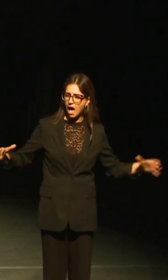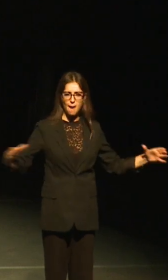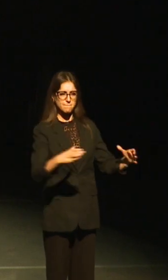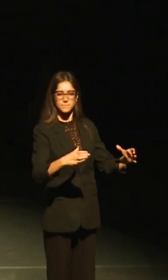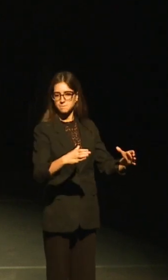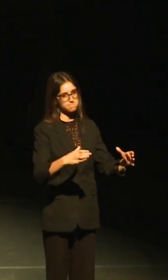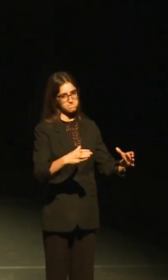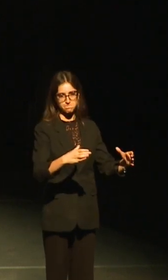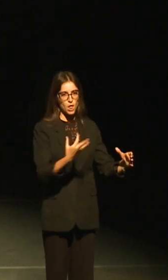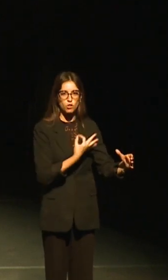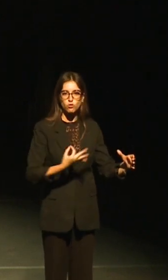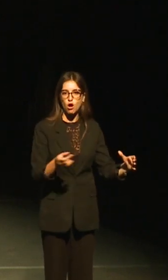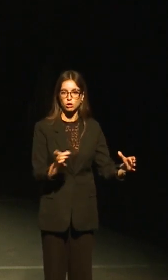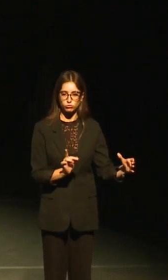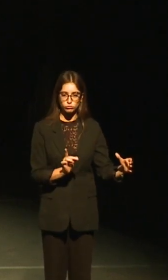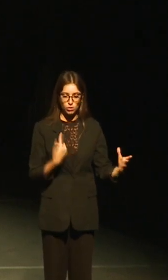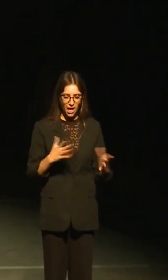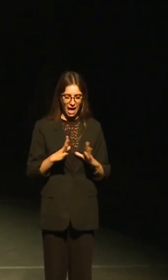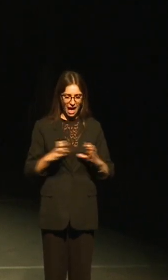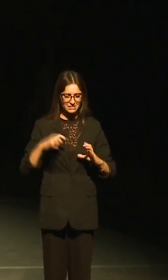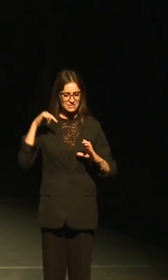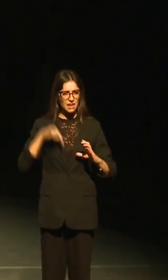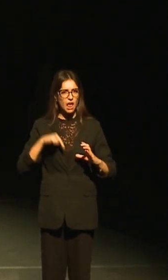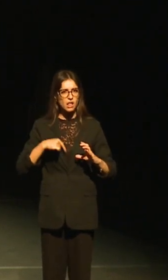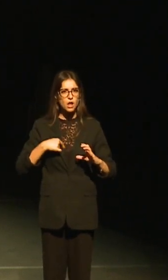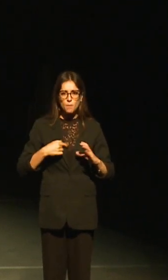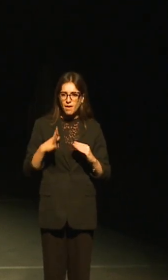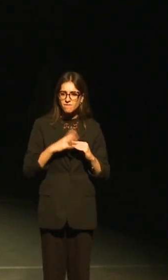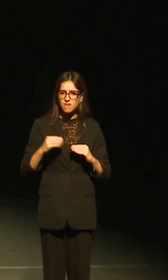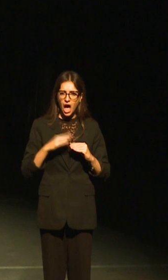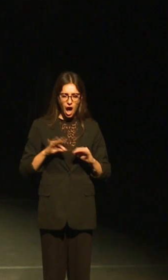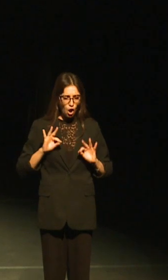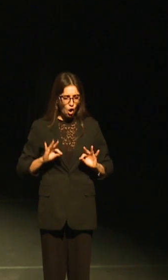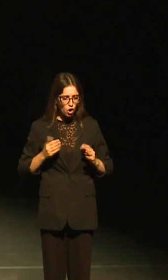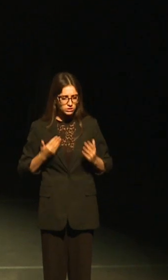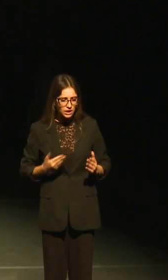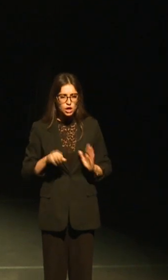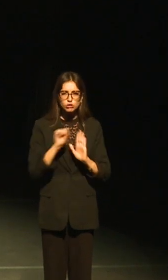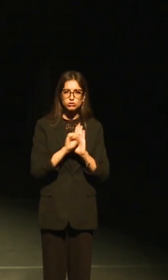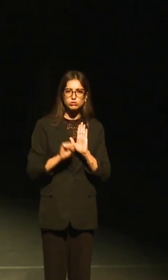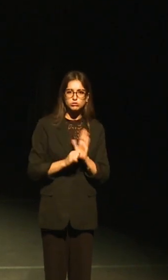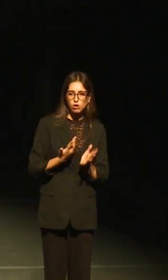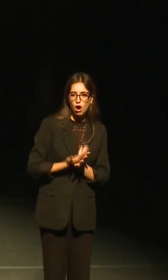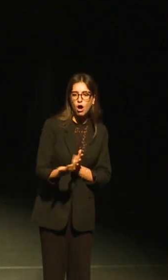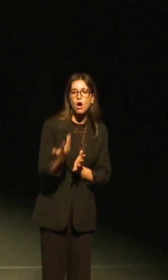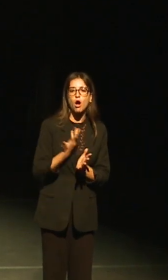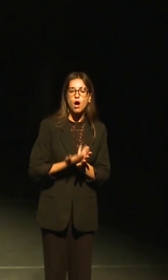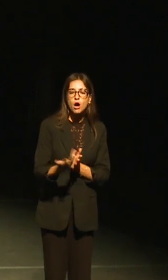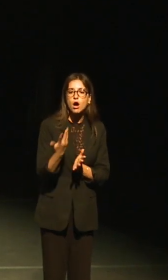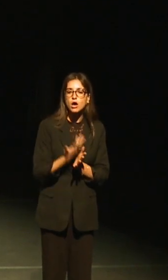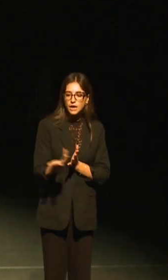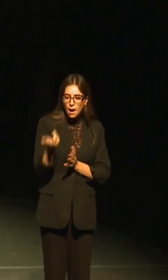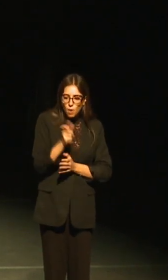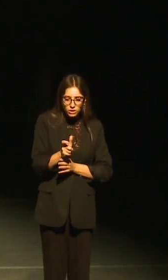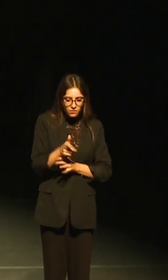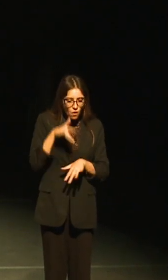se un'azienda ha fatto le cose in casa se ha una storia da narrare fuori perché in casa